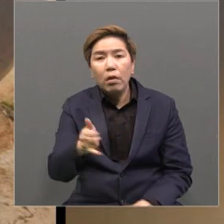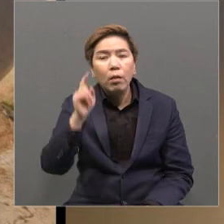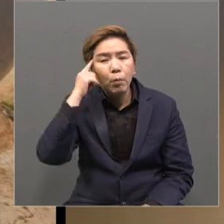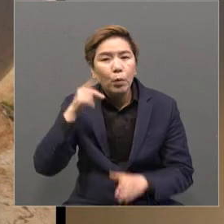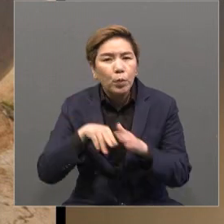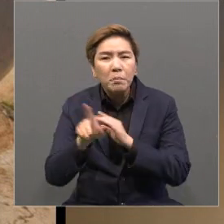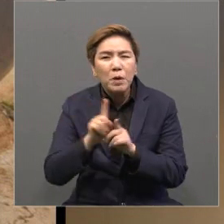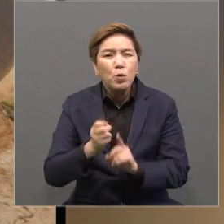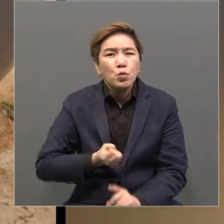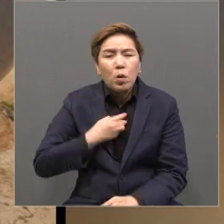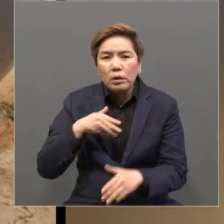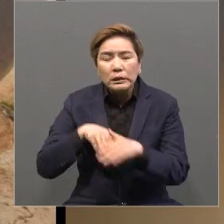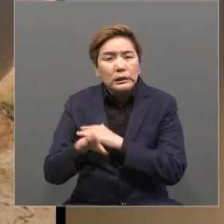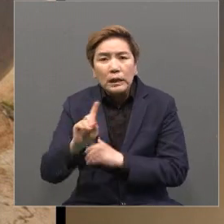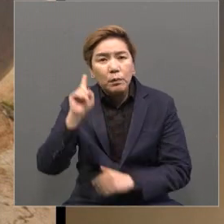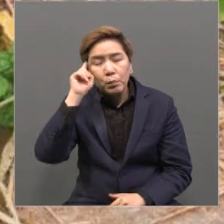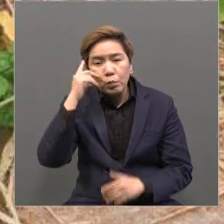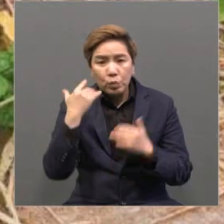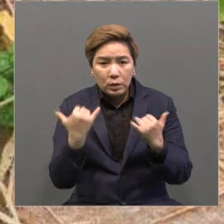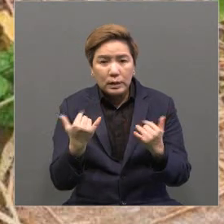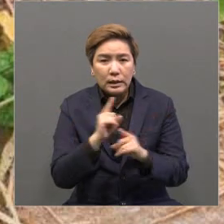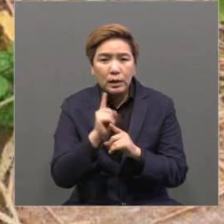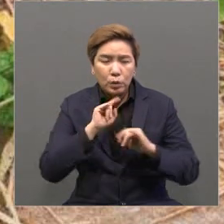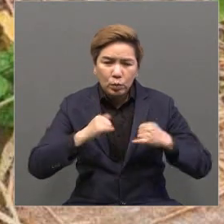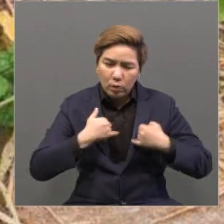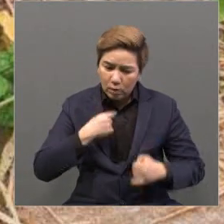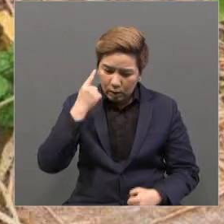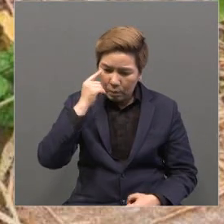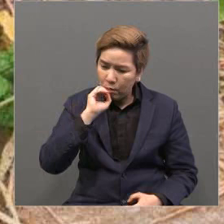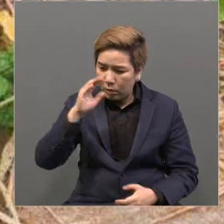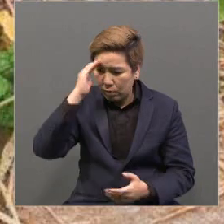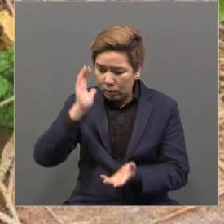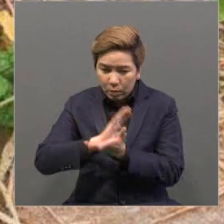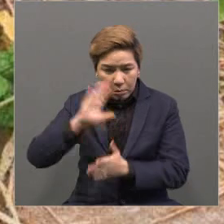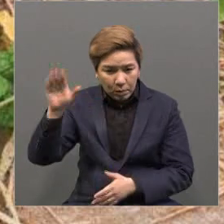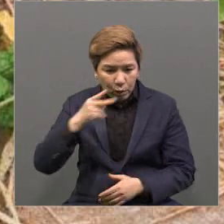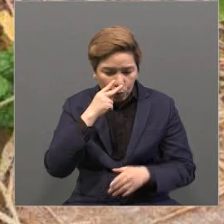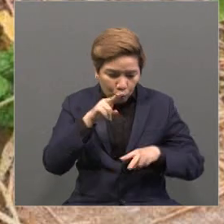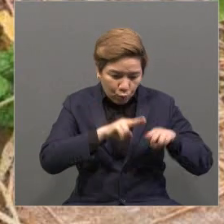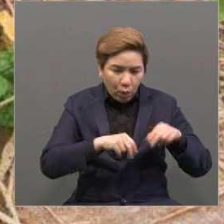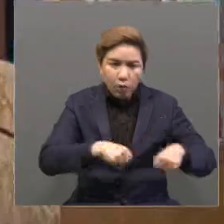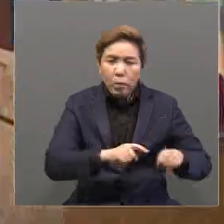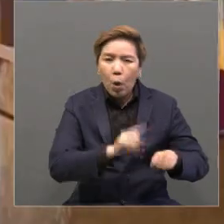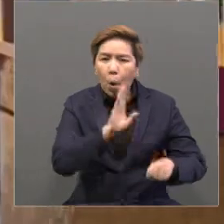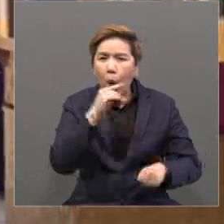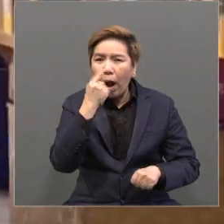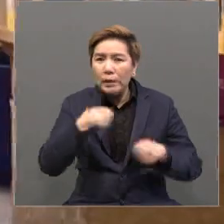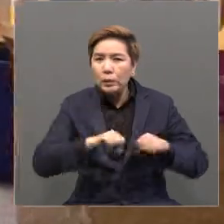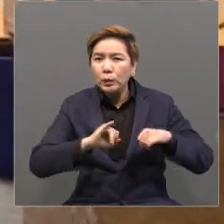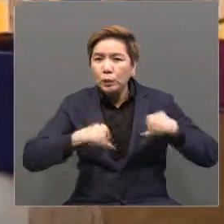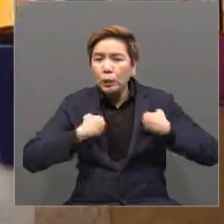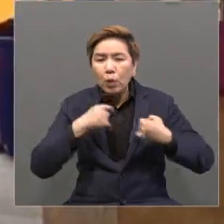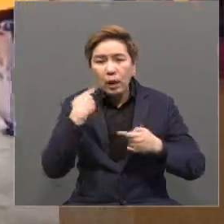คือตกใจมากเลยยังไงก็ไม่ทราบนะครับทีนี้เจ้าของพรรคเขาแจ้งความตำรวจไปแล้วตอนนี้ตำรวจตรวจสอบอยู่ว่ารถคันนี้มันเป็นของ